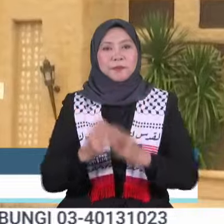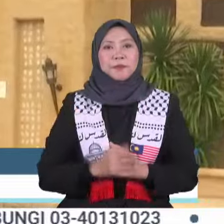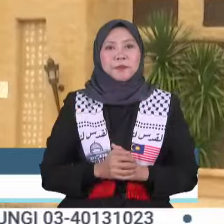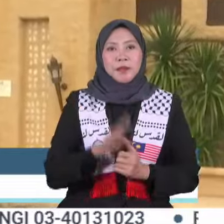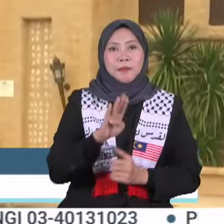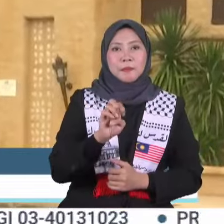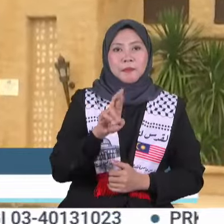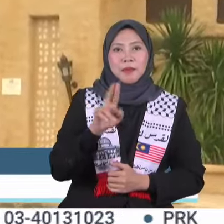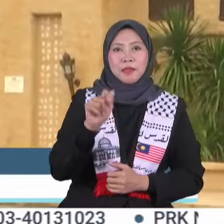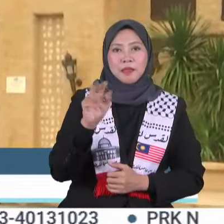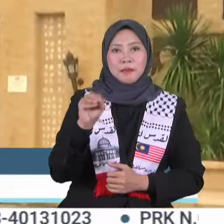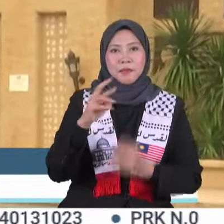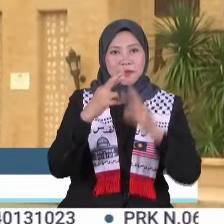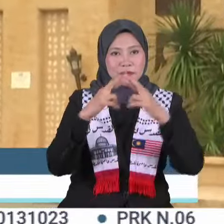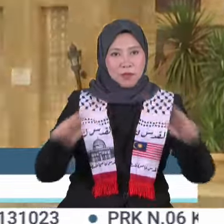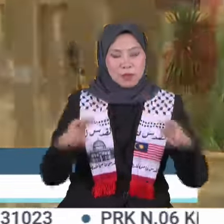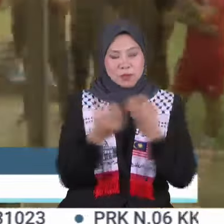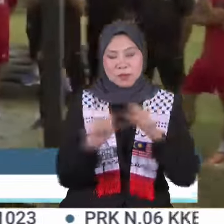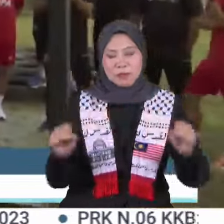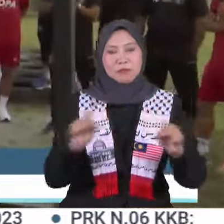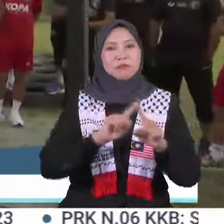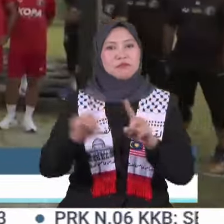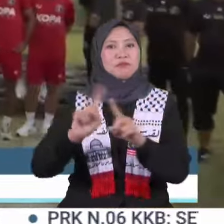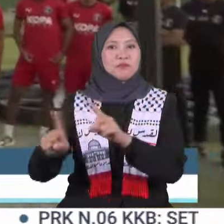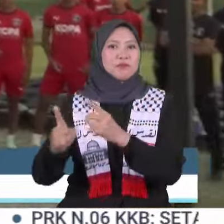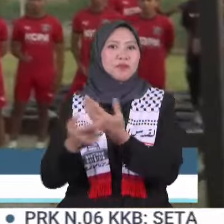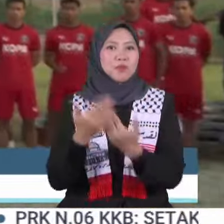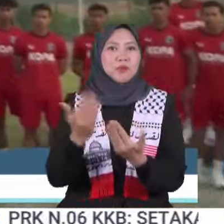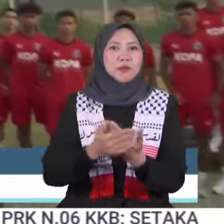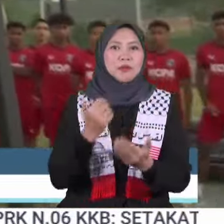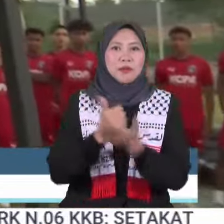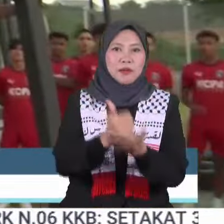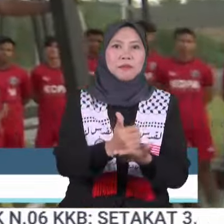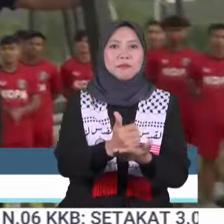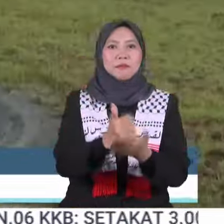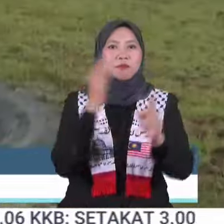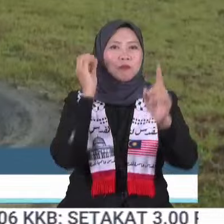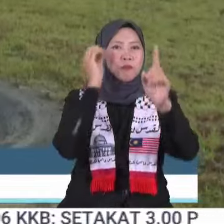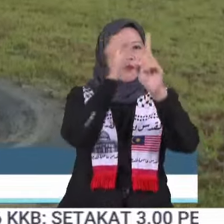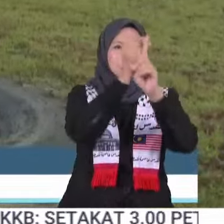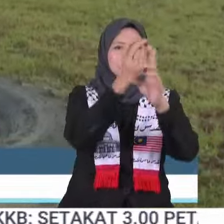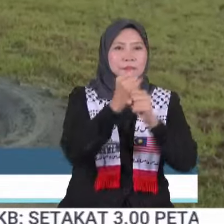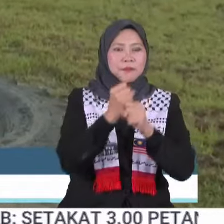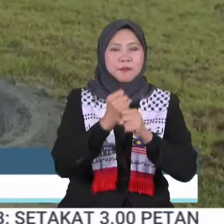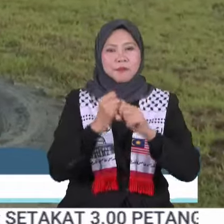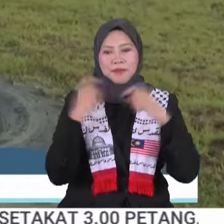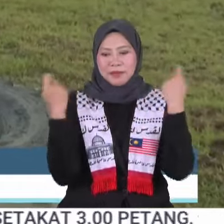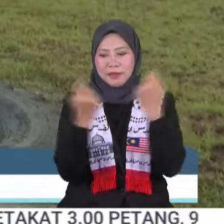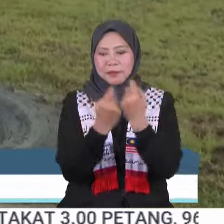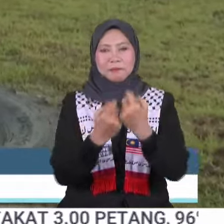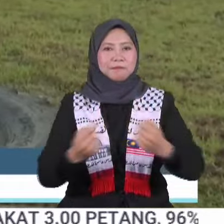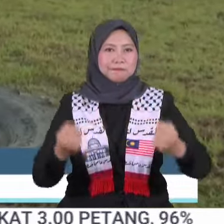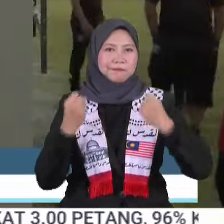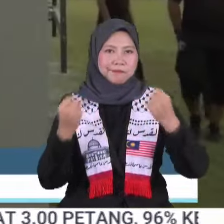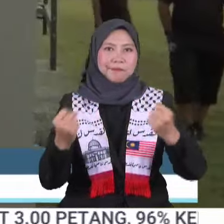Bertam Resort and Waterpark Penang sediakan pelbagai kemudahan lengkap untuk membantu mencapai objektif pengukuhan pasukan.